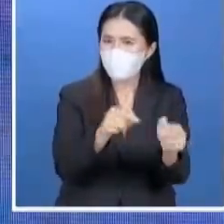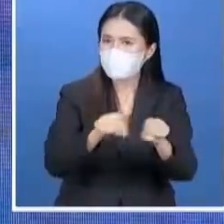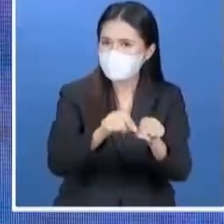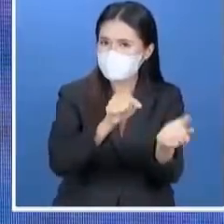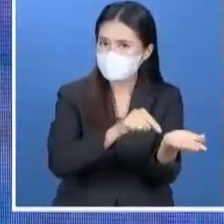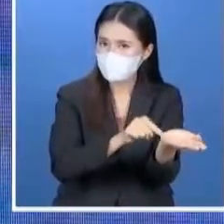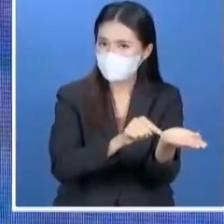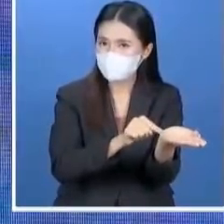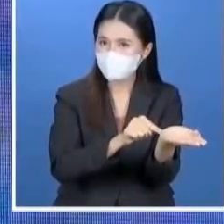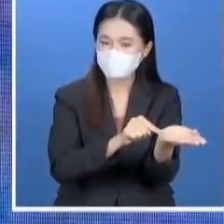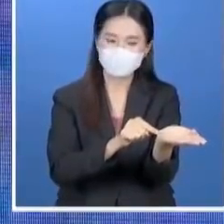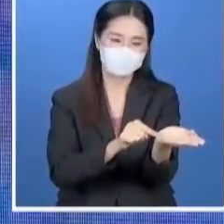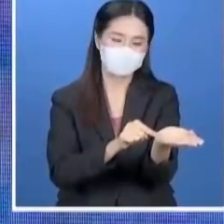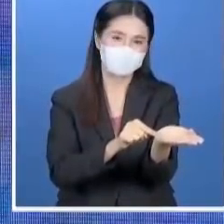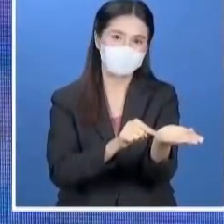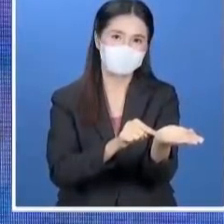แล้ว